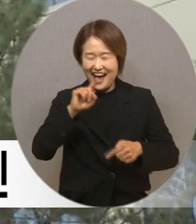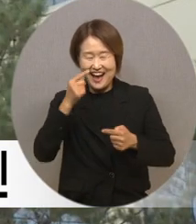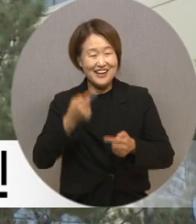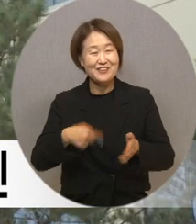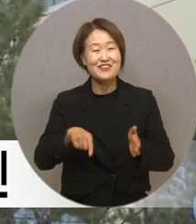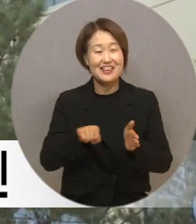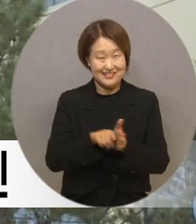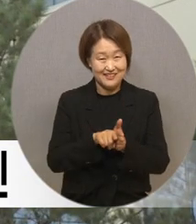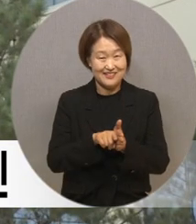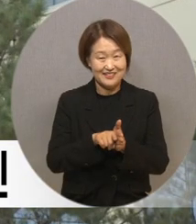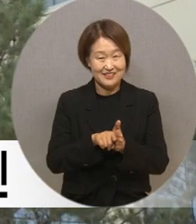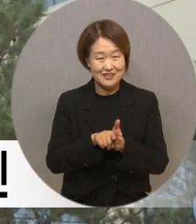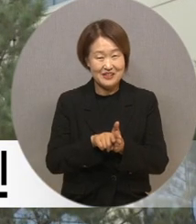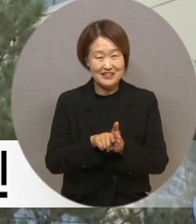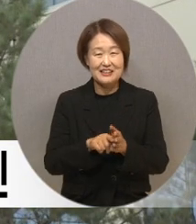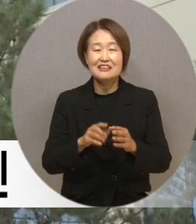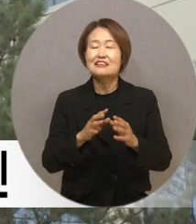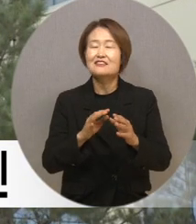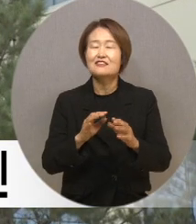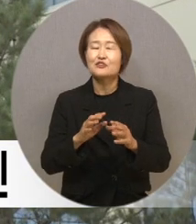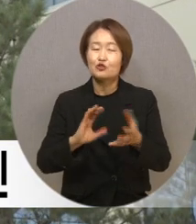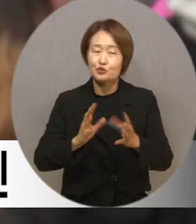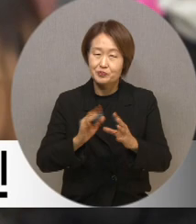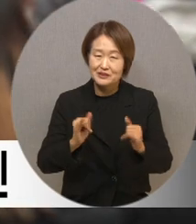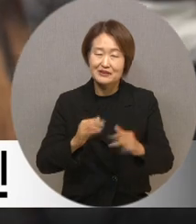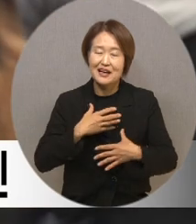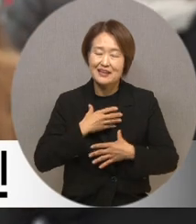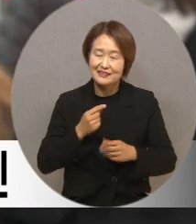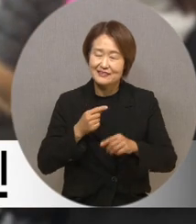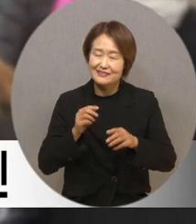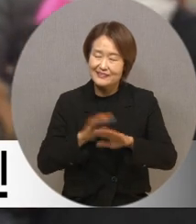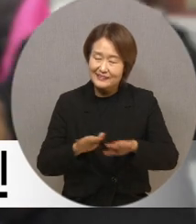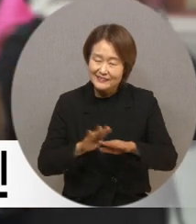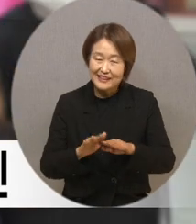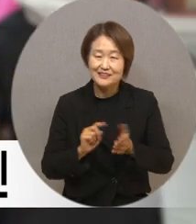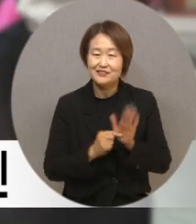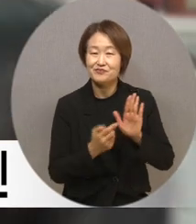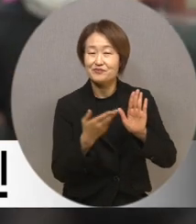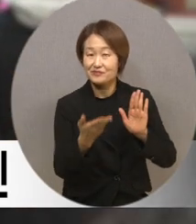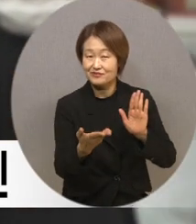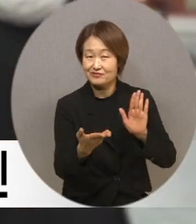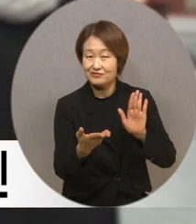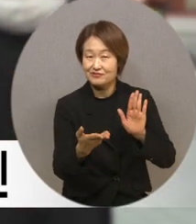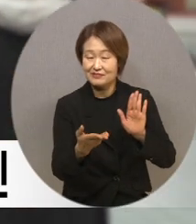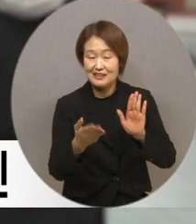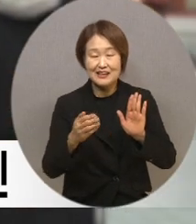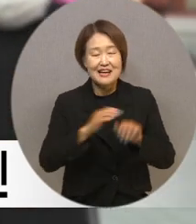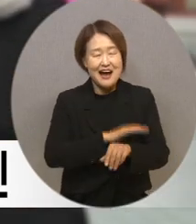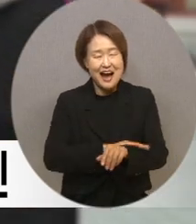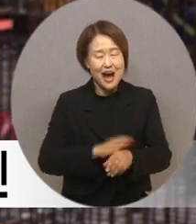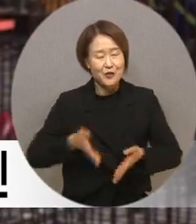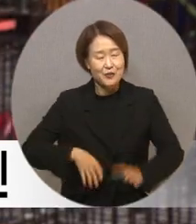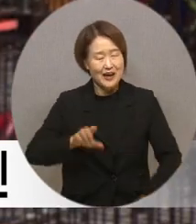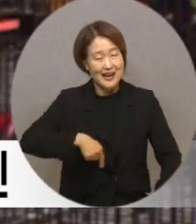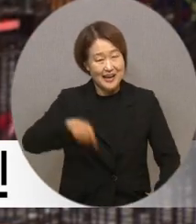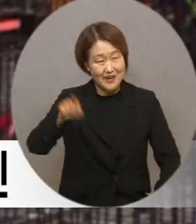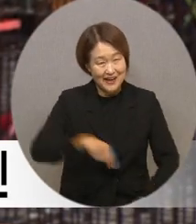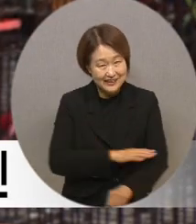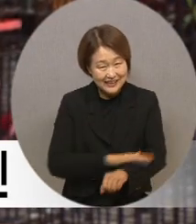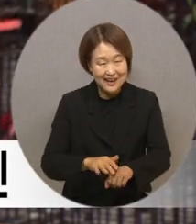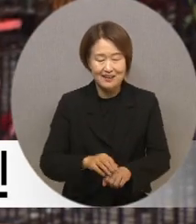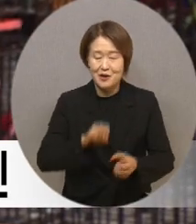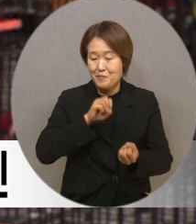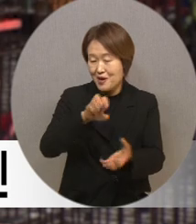설 민생안정대책을 발표했습니다. 민생안정대책은 크게 귀성 귀경길 지원과 건설